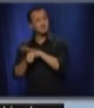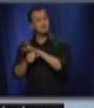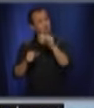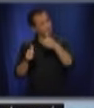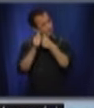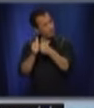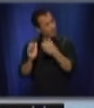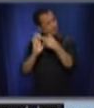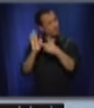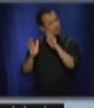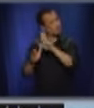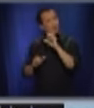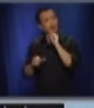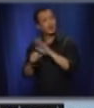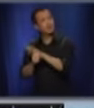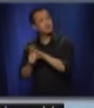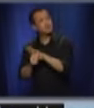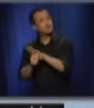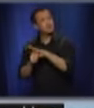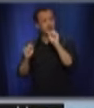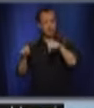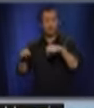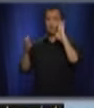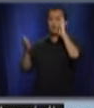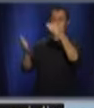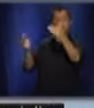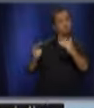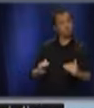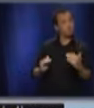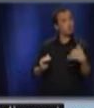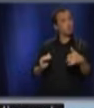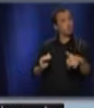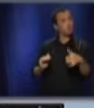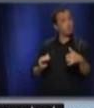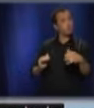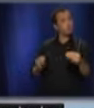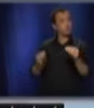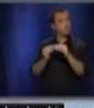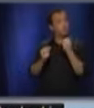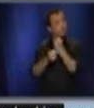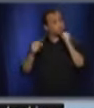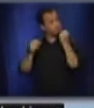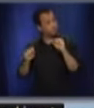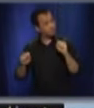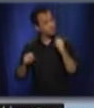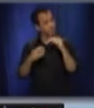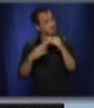orange peuvent revenir au jaune et n'auront pas à subir de mesures plus strictes. Et ma